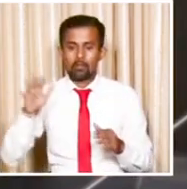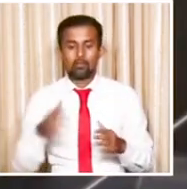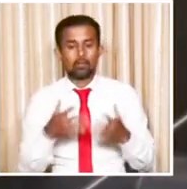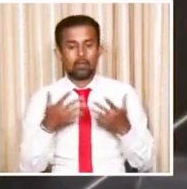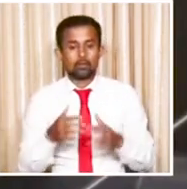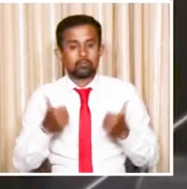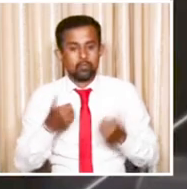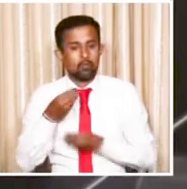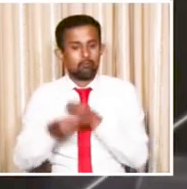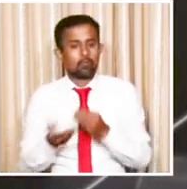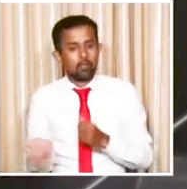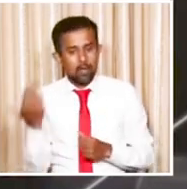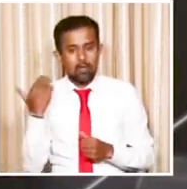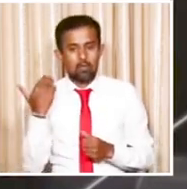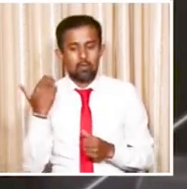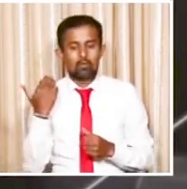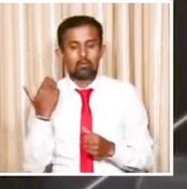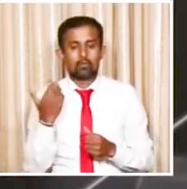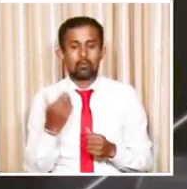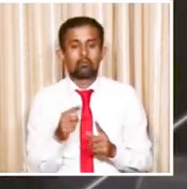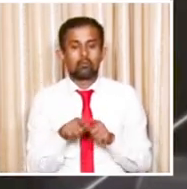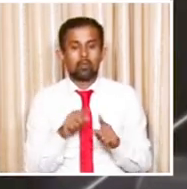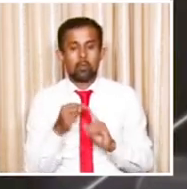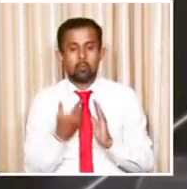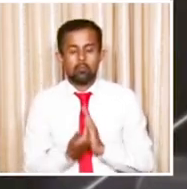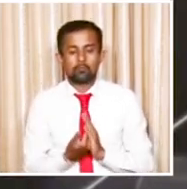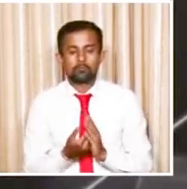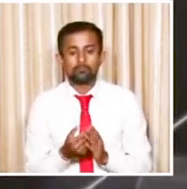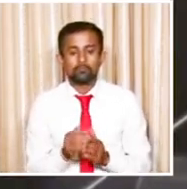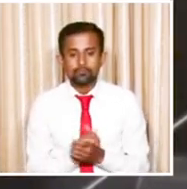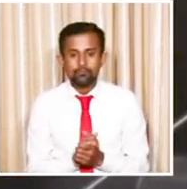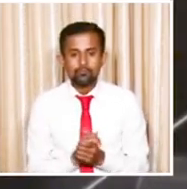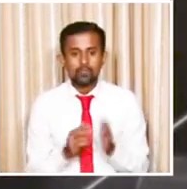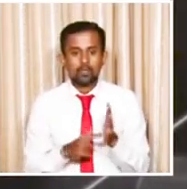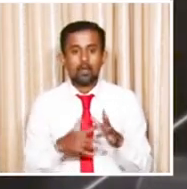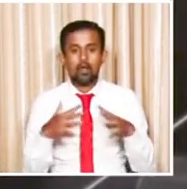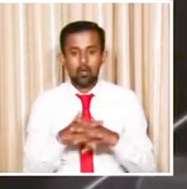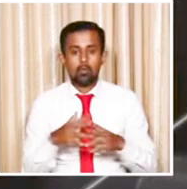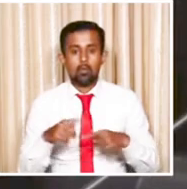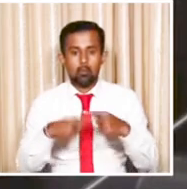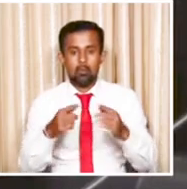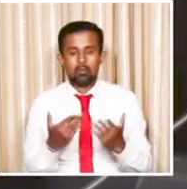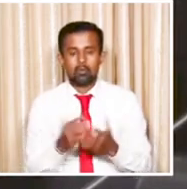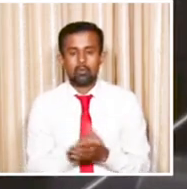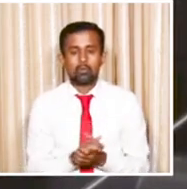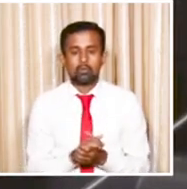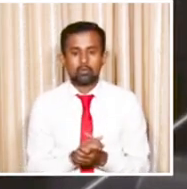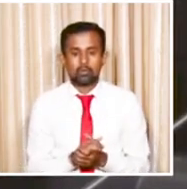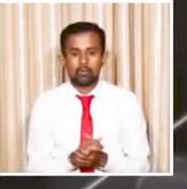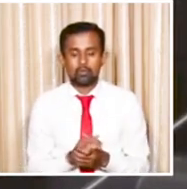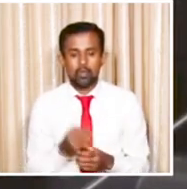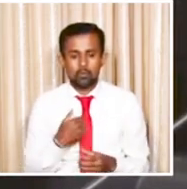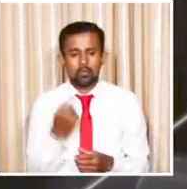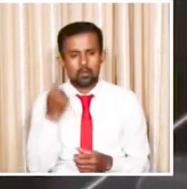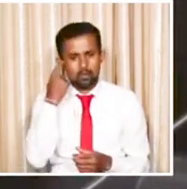ශක්තිමත් ව්‍යවසායකයන් බවට පත් කරන්න ඕනි. ඒකයි මේකේ වැඩපිළිවෙල. එතකොට මේක මේ නීතිය ක්‍රියාත්මක කරන්න ඕනේ. හැබැයි අද බොහෝ වෙලාවට අපි